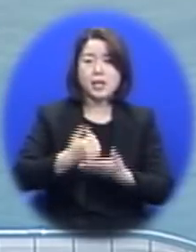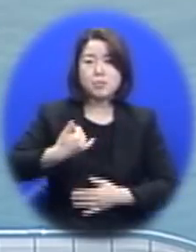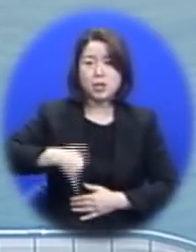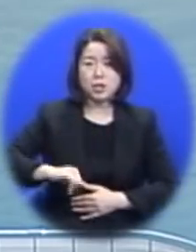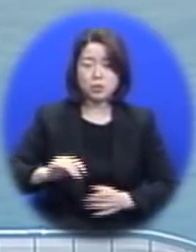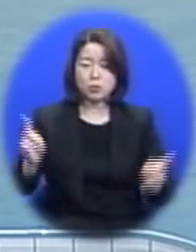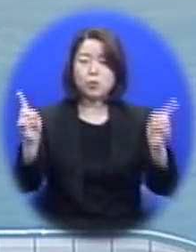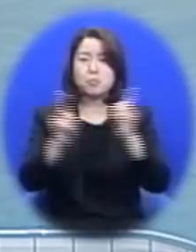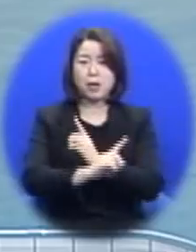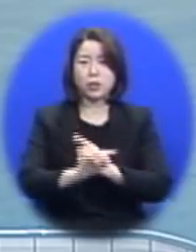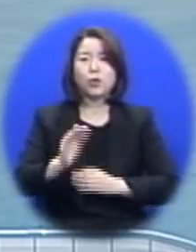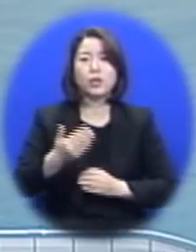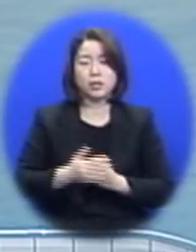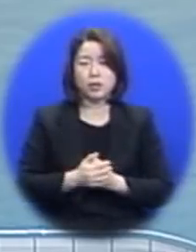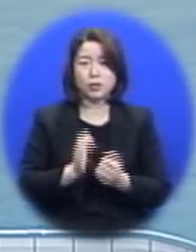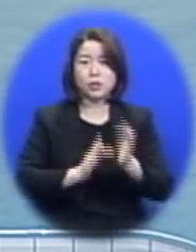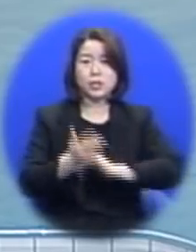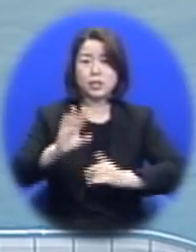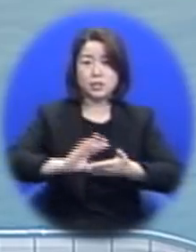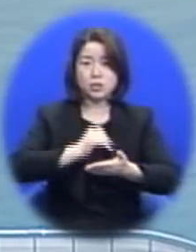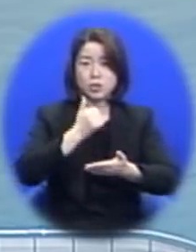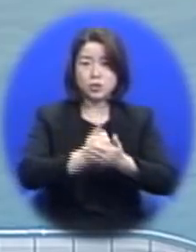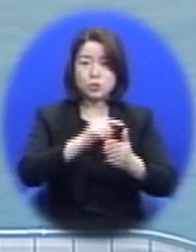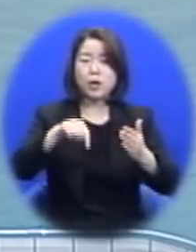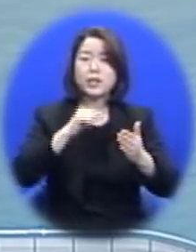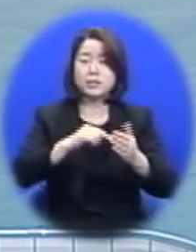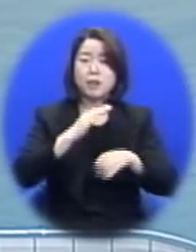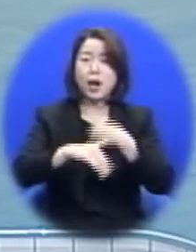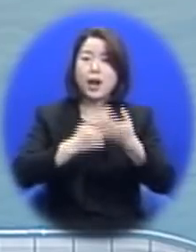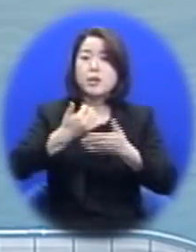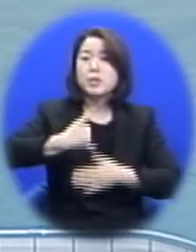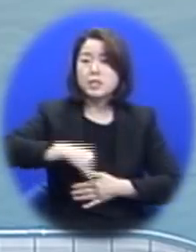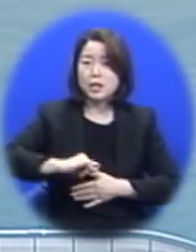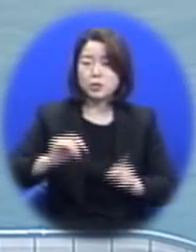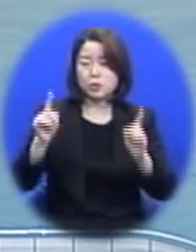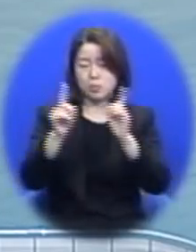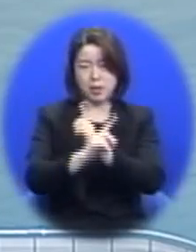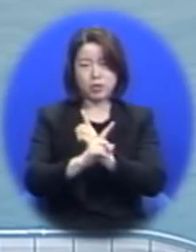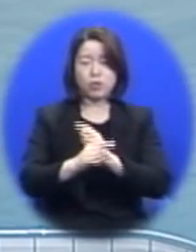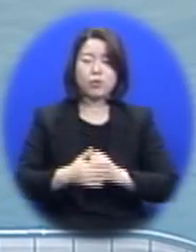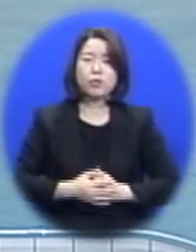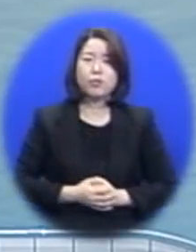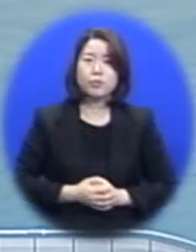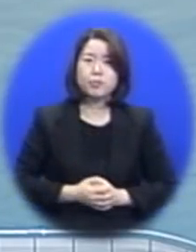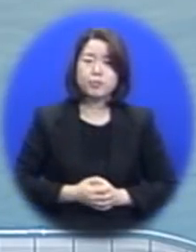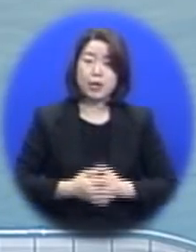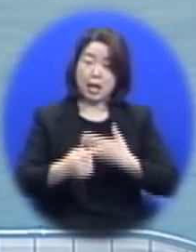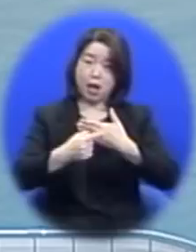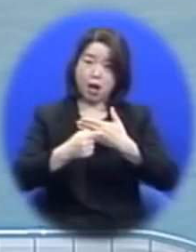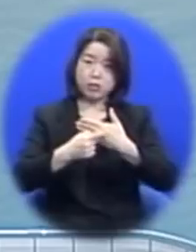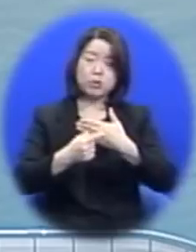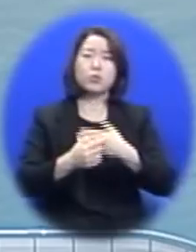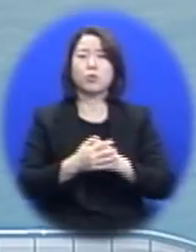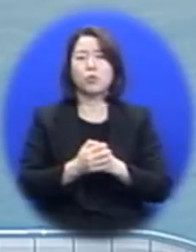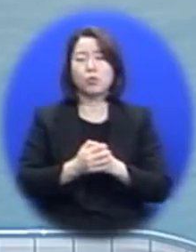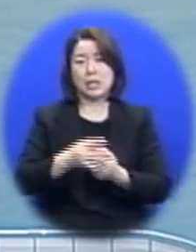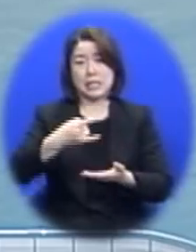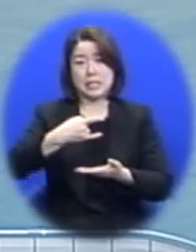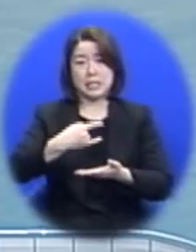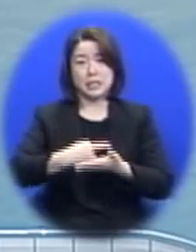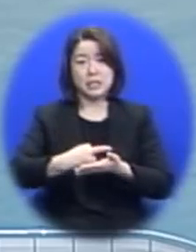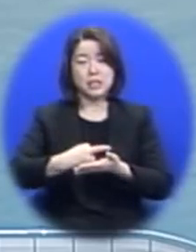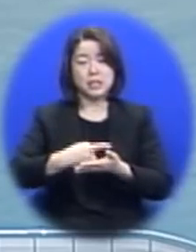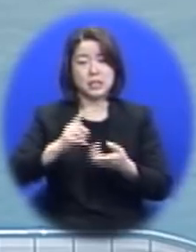돼요. 예수 그리스도 안에서 우리는 하나님의 자녀로 바뀌는 거예요. 겉으로 의인인 척